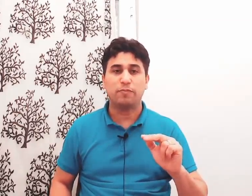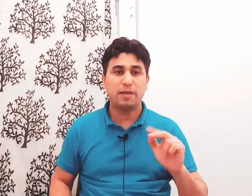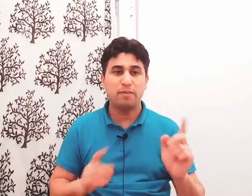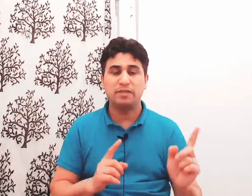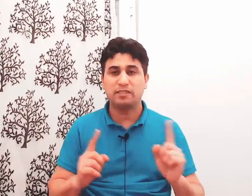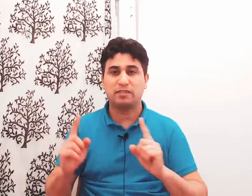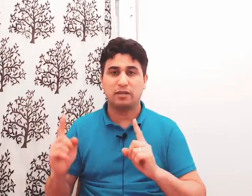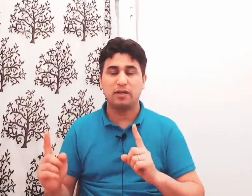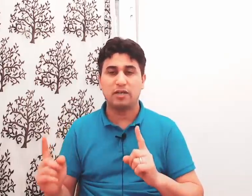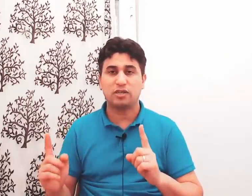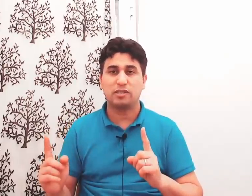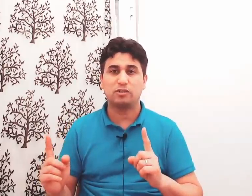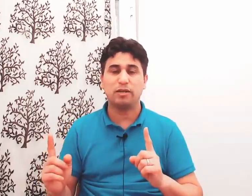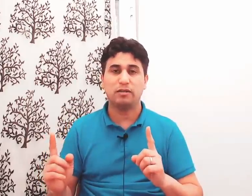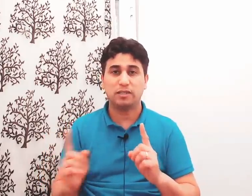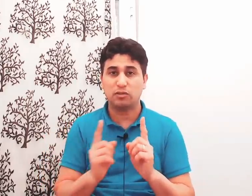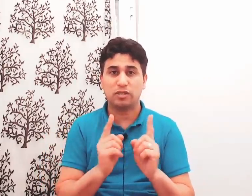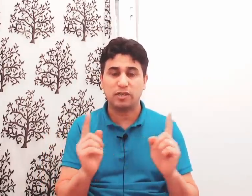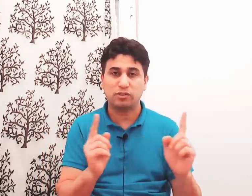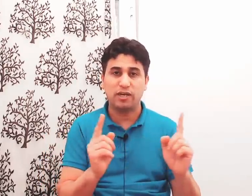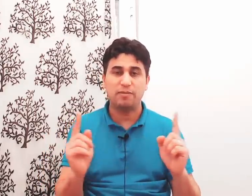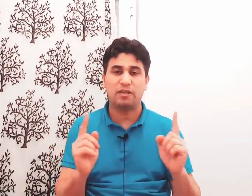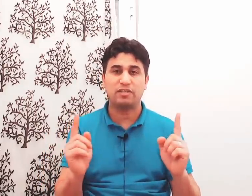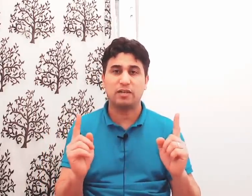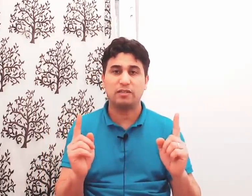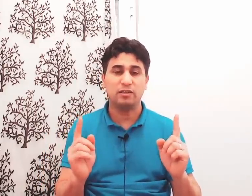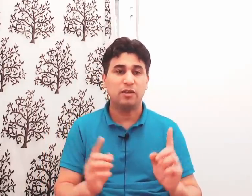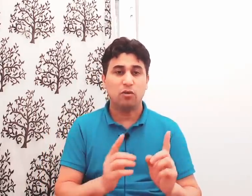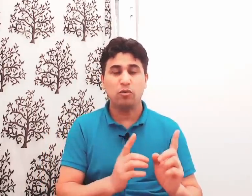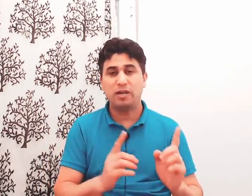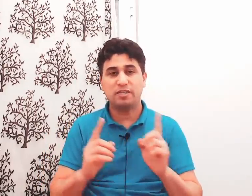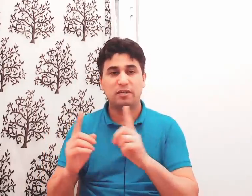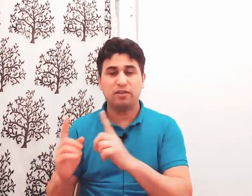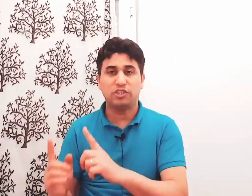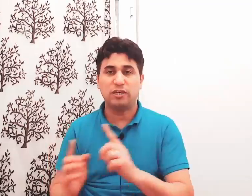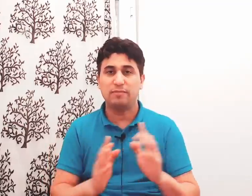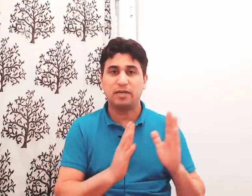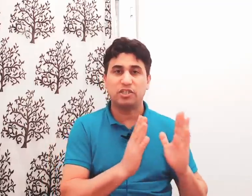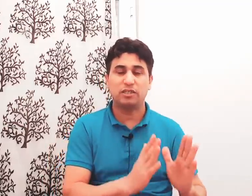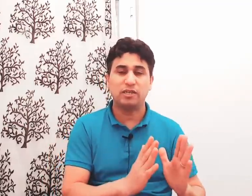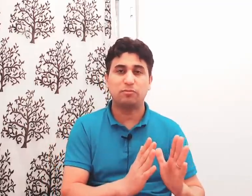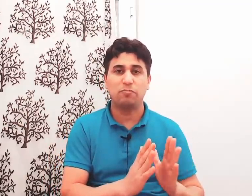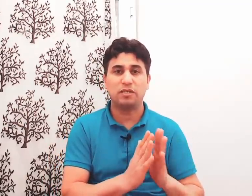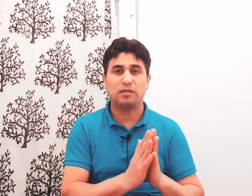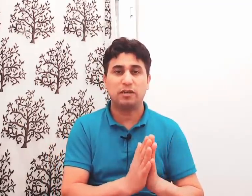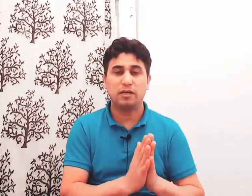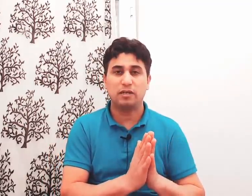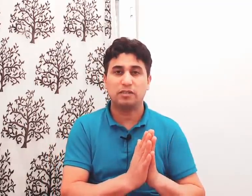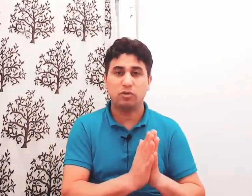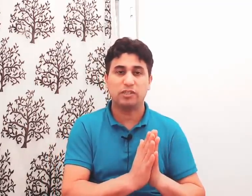يخرجوا اما من 6 ل 10 ديال الصباح، يقدروا يختاروا ساعه من هاد الفتره هذه، ولا مثلا في العشيه الا ما كانش يناسبكم